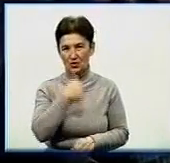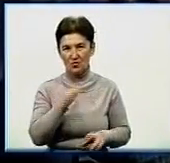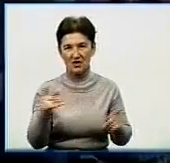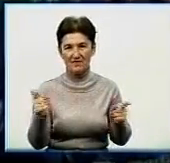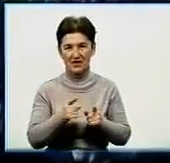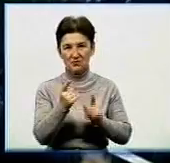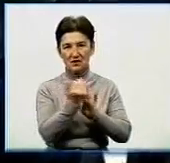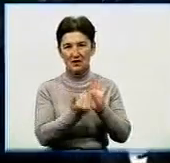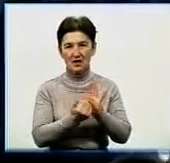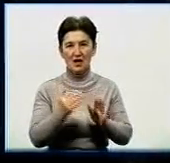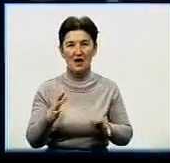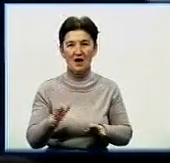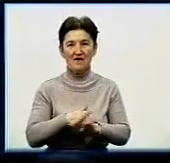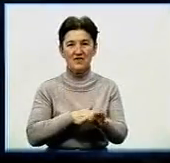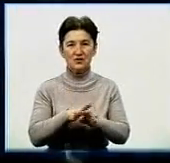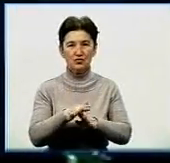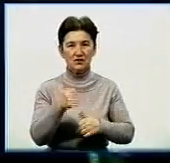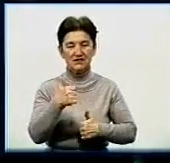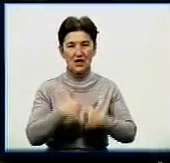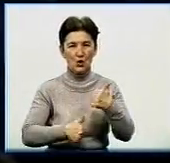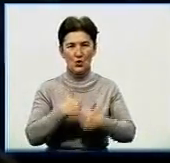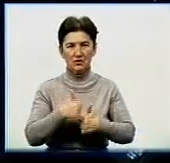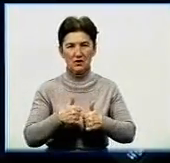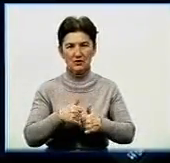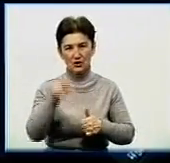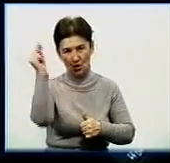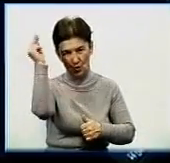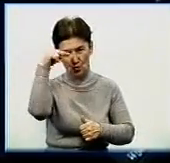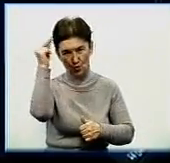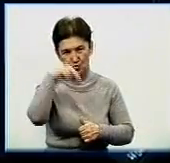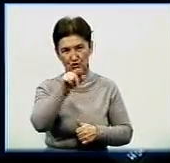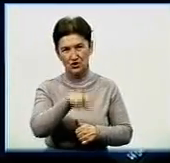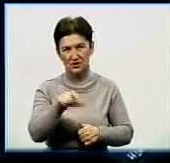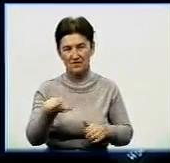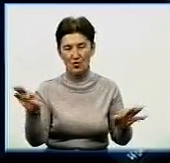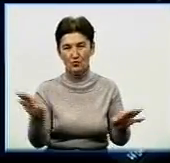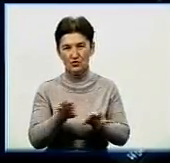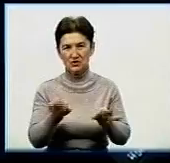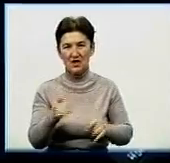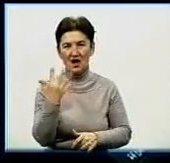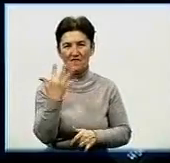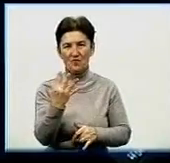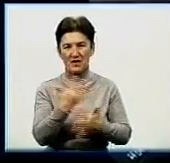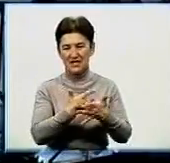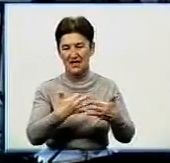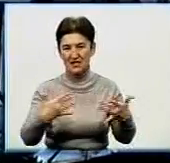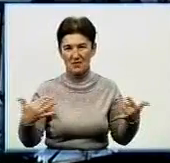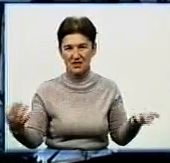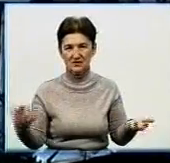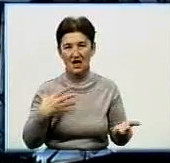фестивалю вперше відбудеться і конкурс серед учнів музичних шкіл та студентів музичних училищ у 5 номінаціях.